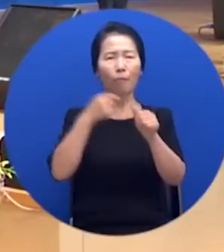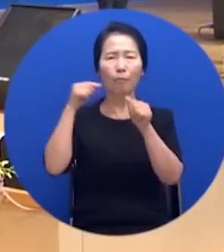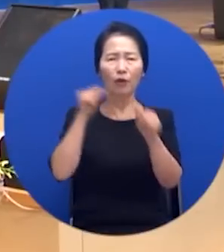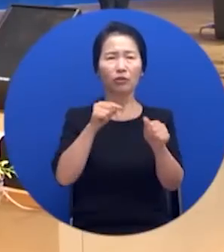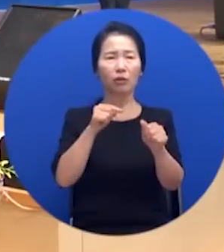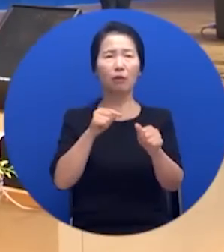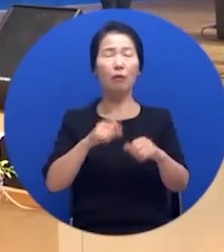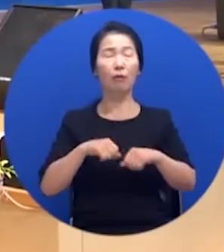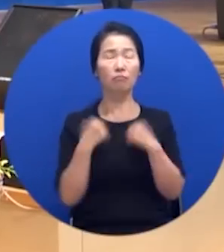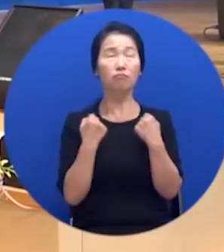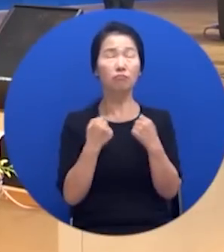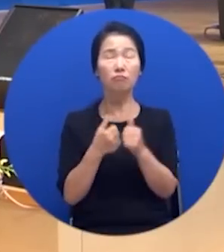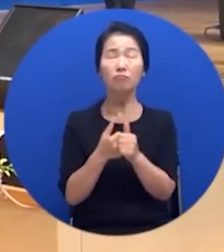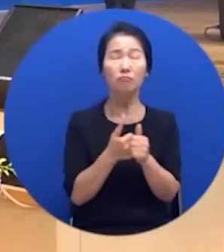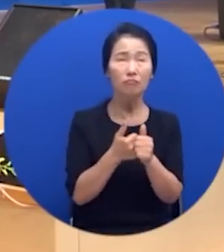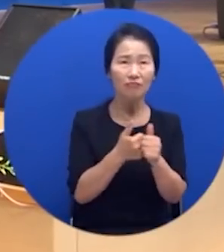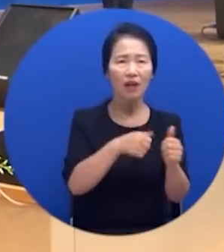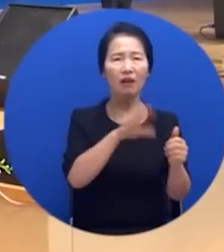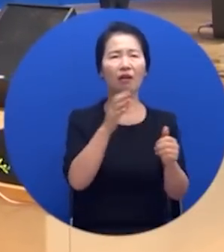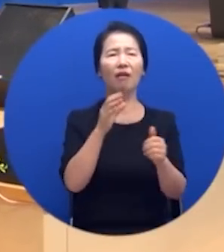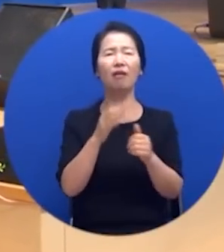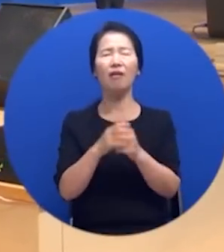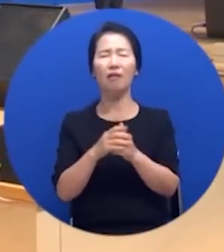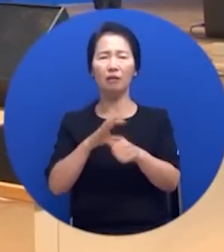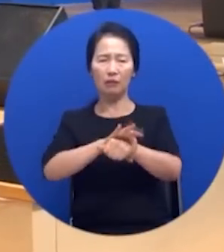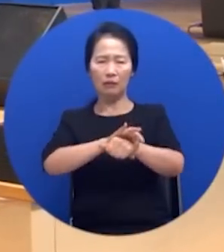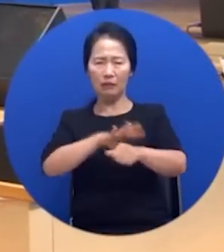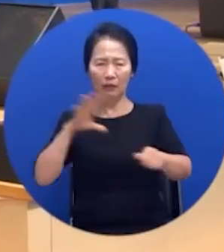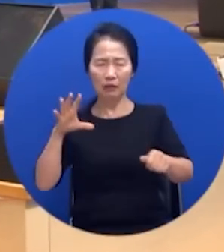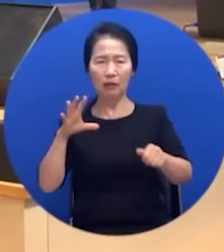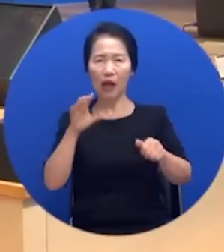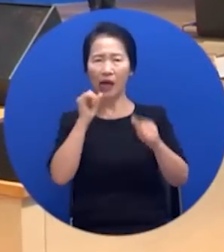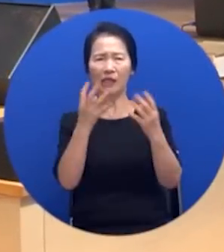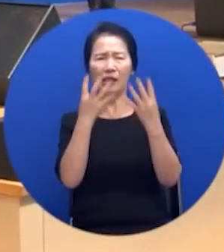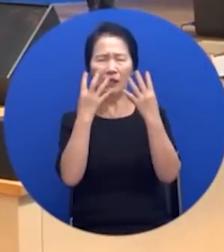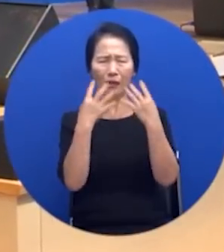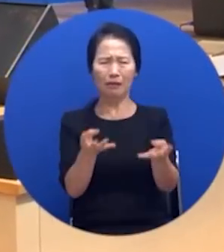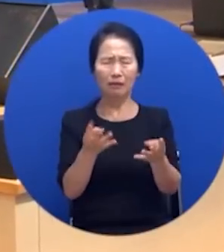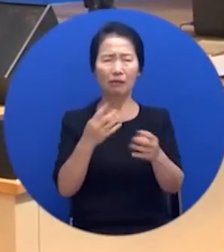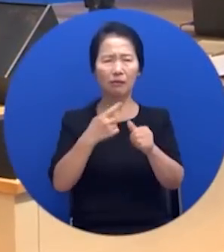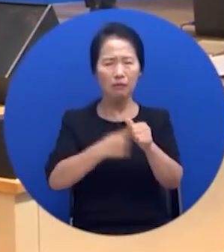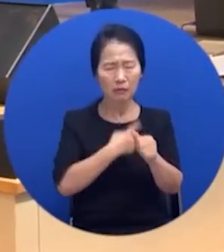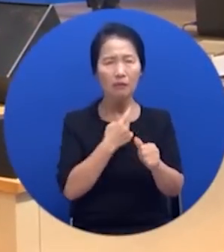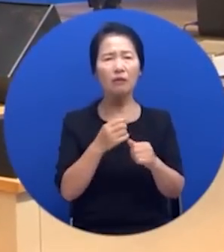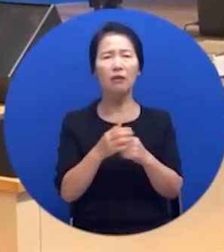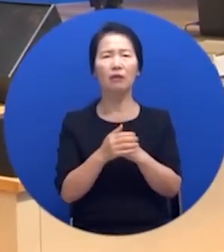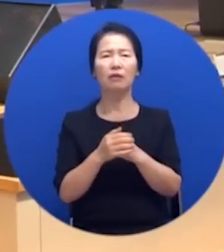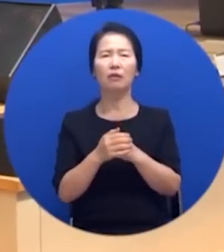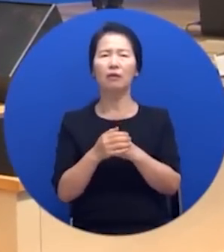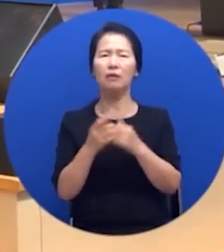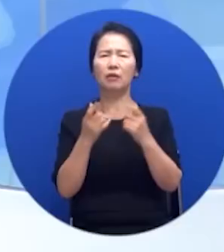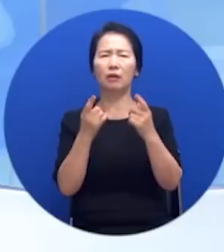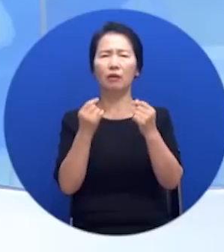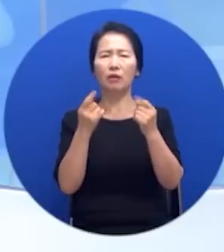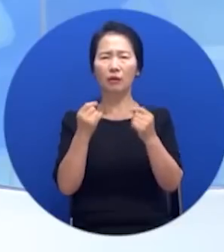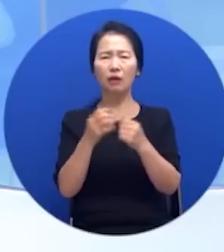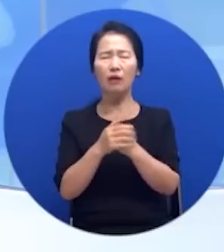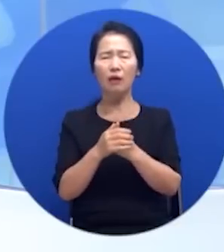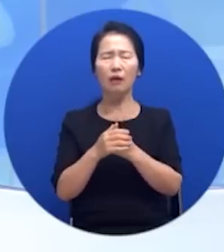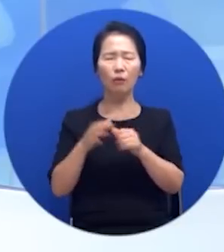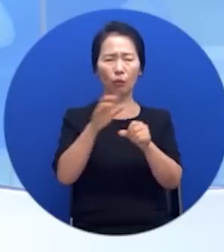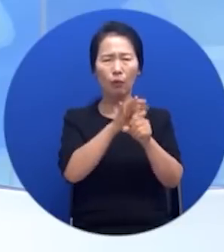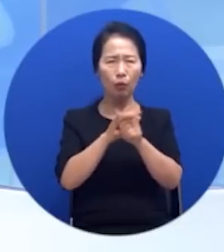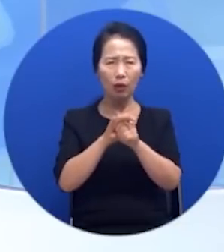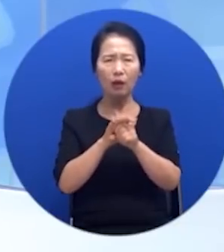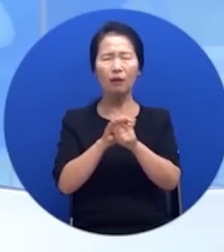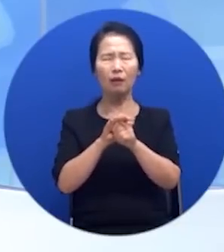주셔서 순종을 하니 쇠사슬이 벗겨졌습니다. 옥문이 저절로 열렸습니다. 이렇게 코로나의 옥문이 열리기를